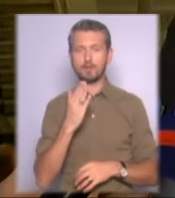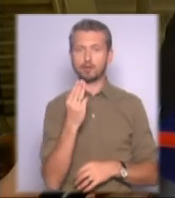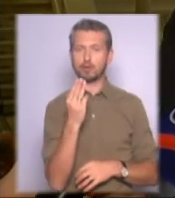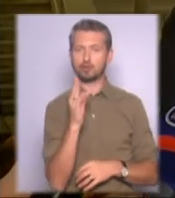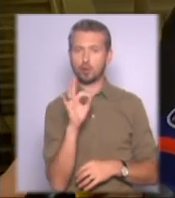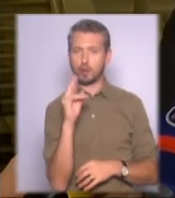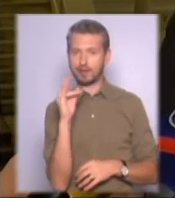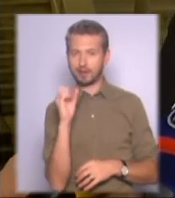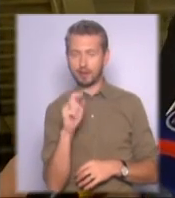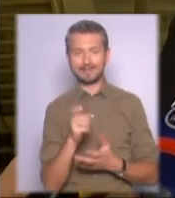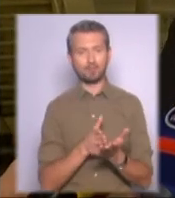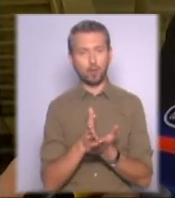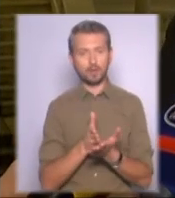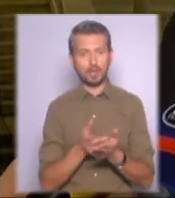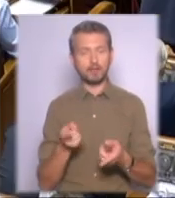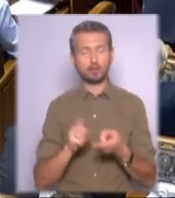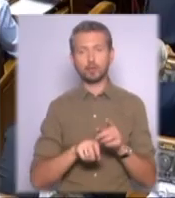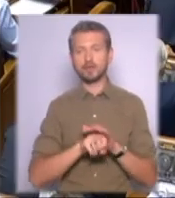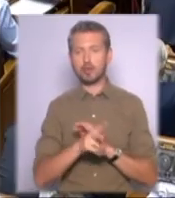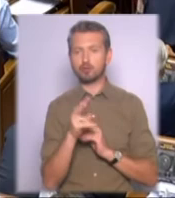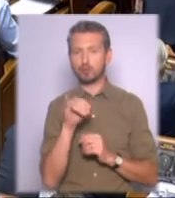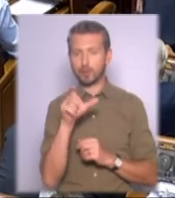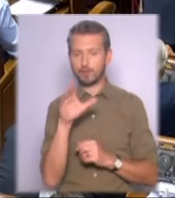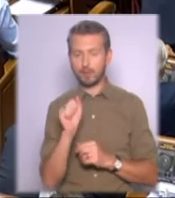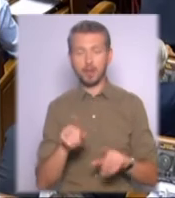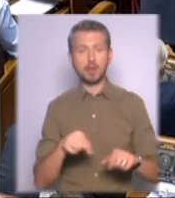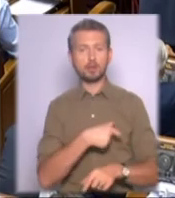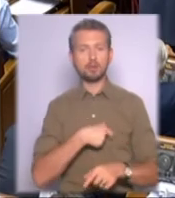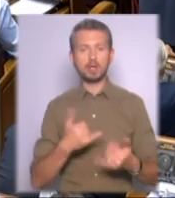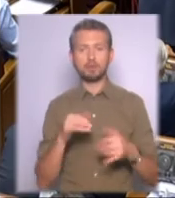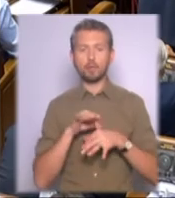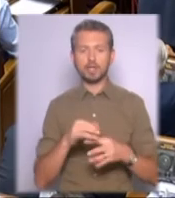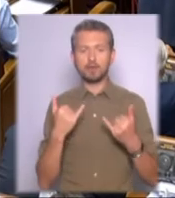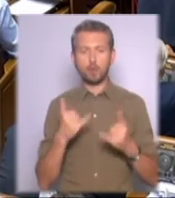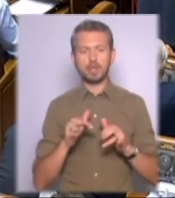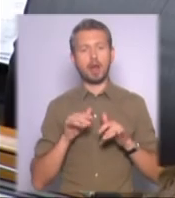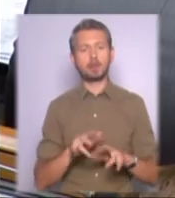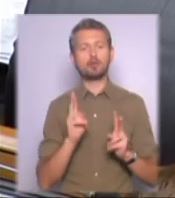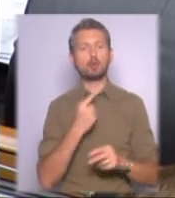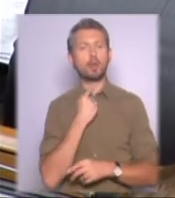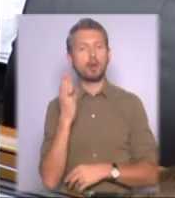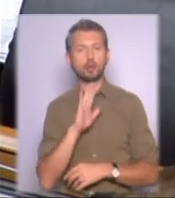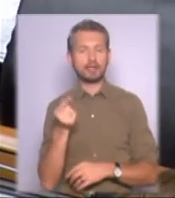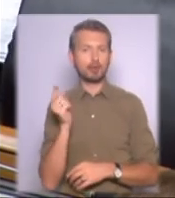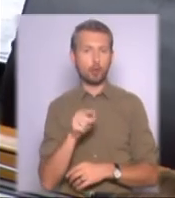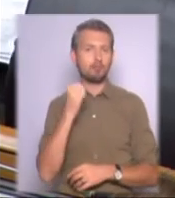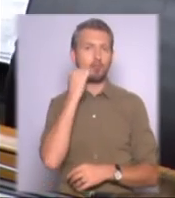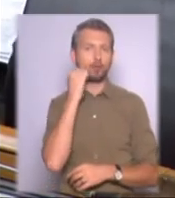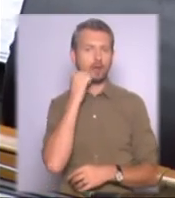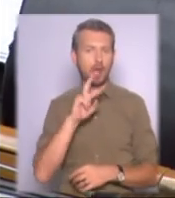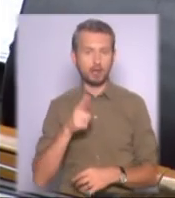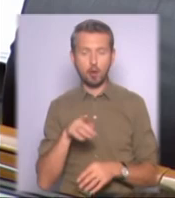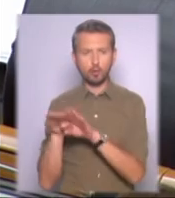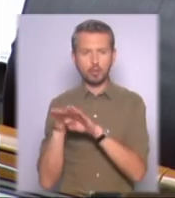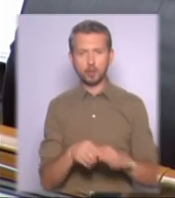з посади у зв'язку із втечею Клюєва. Також обранці провели сьогодні так звану акцію «Хто не голосує, той москаль», одноголосно